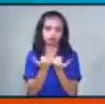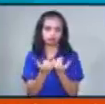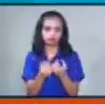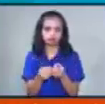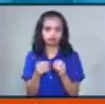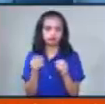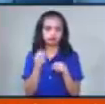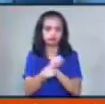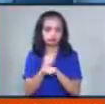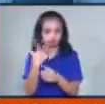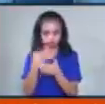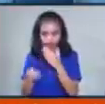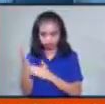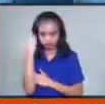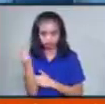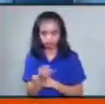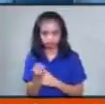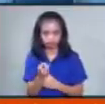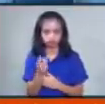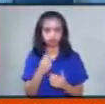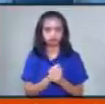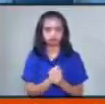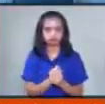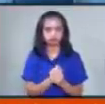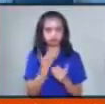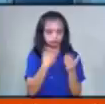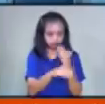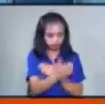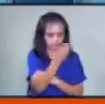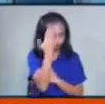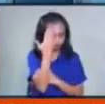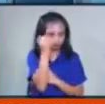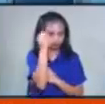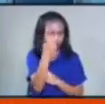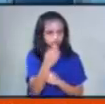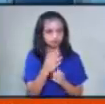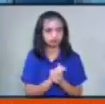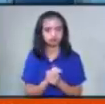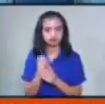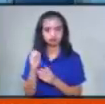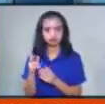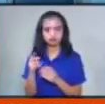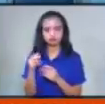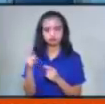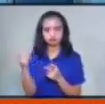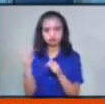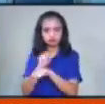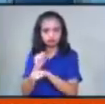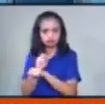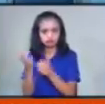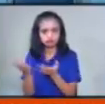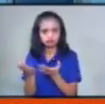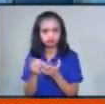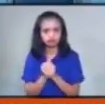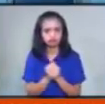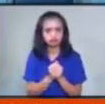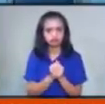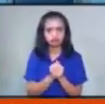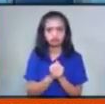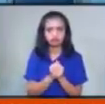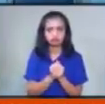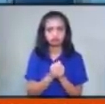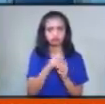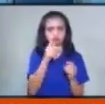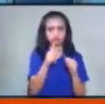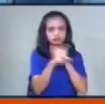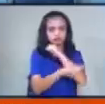Magandang tanghali po sa inyong dalawa, Mr. Serrano at Mr. Ramos. Magandang tanghali din po, sir. Kayo po ay nag-duty sa? DNR